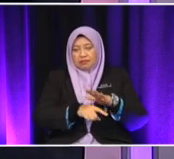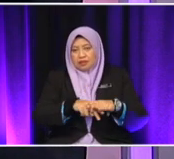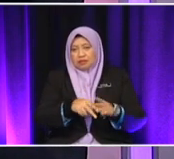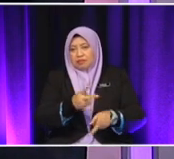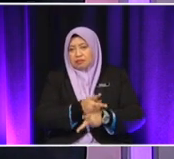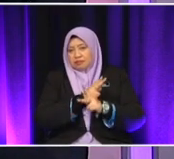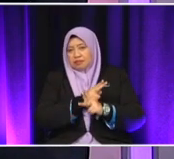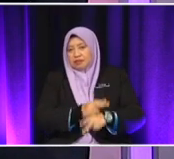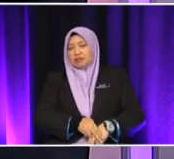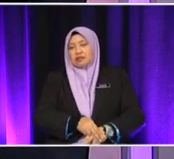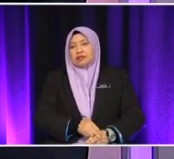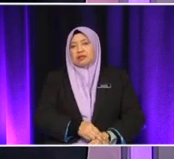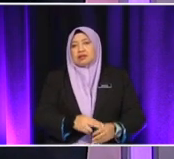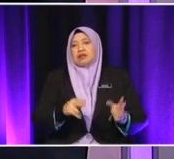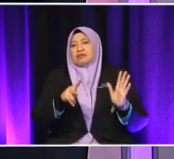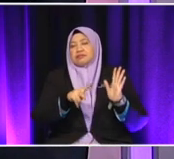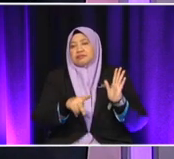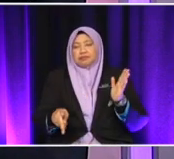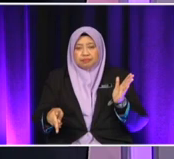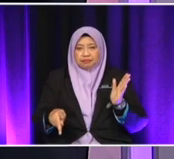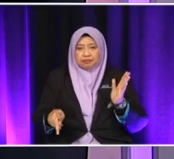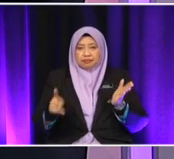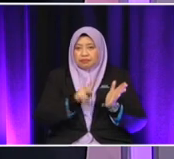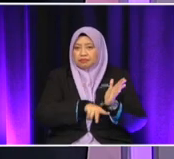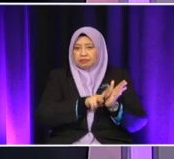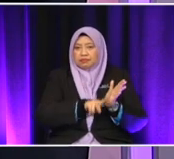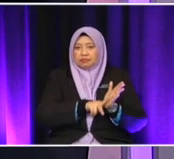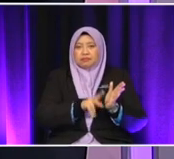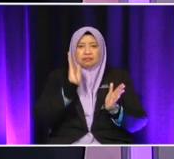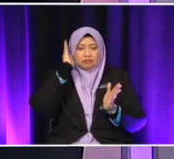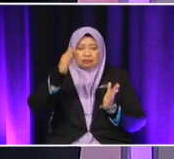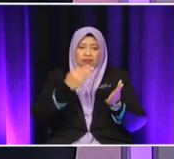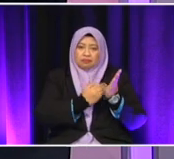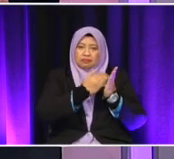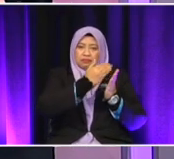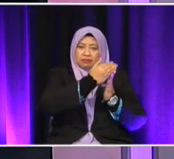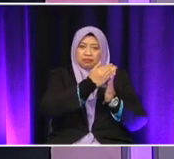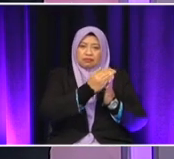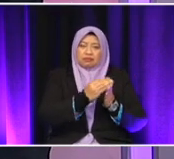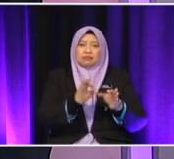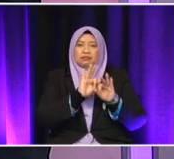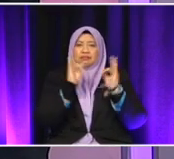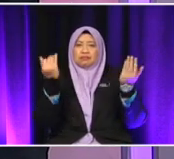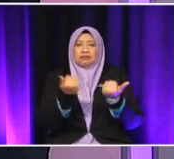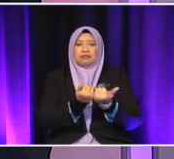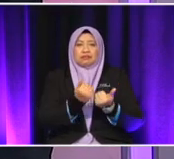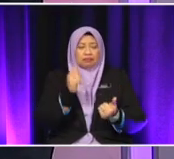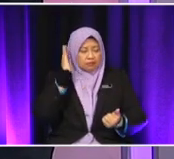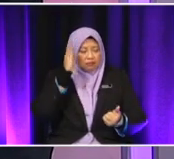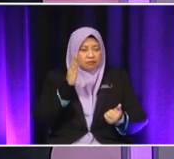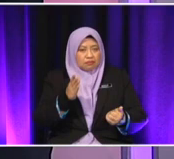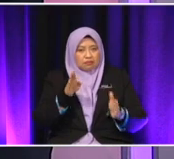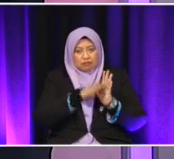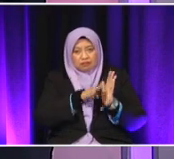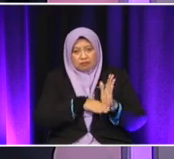dinaikkan Ghost pengeluaran yang ditanggung oleh Firma akad menikah sufirma akan mengurangkan pengeluaran